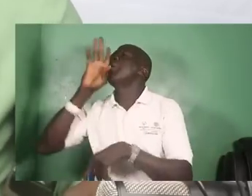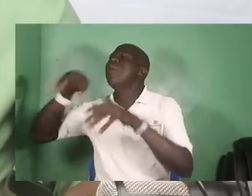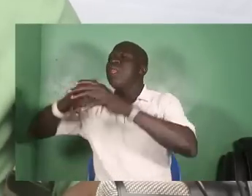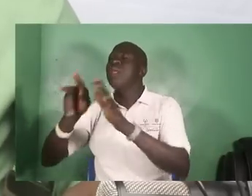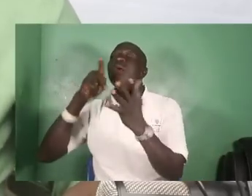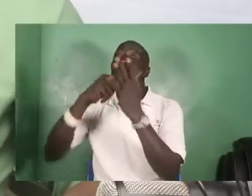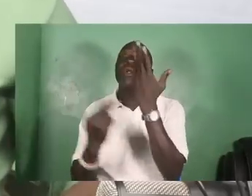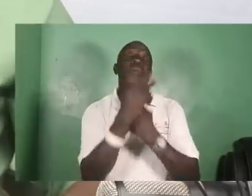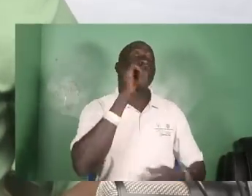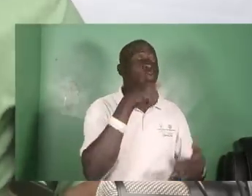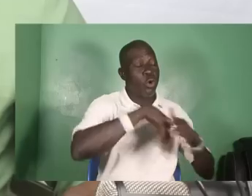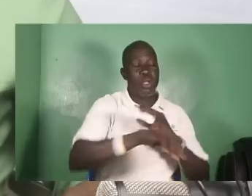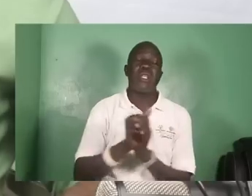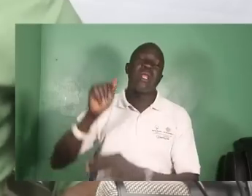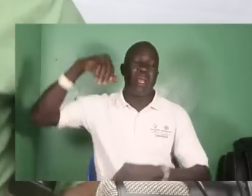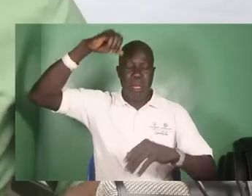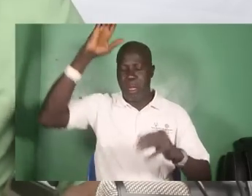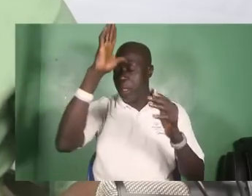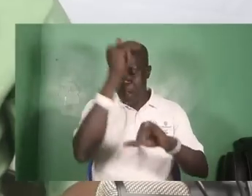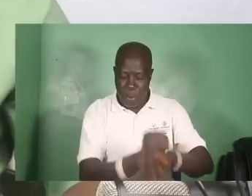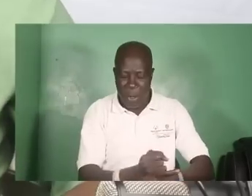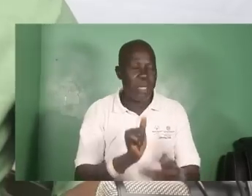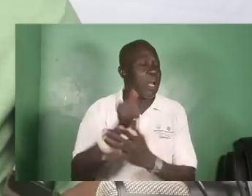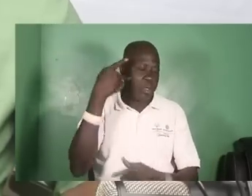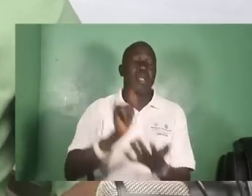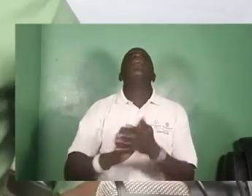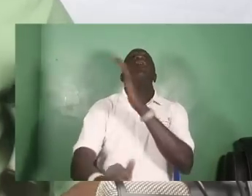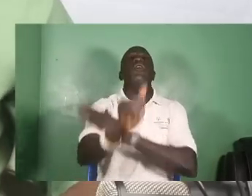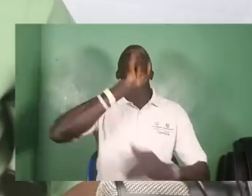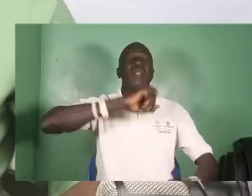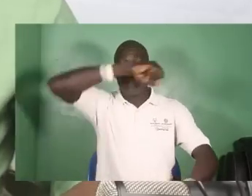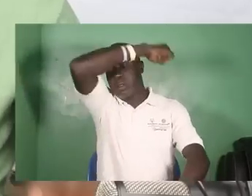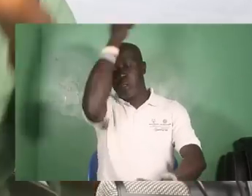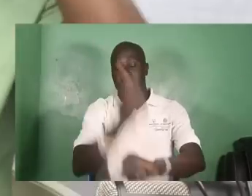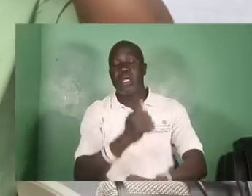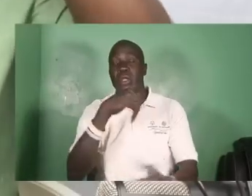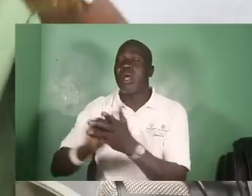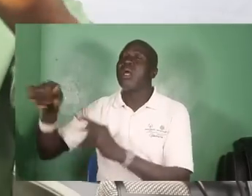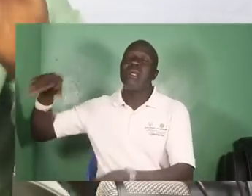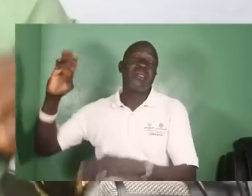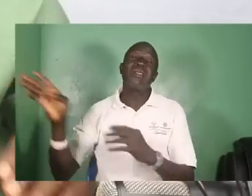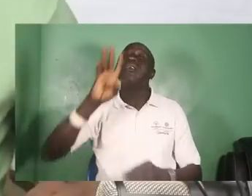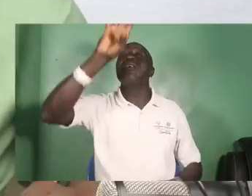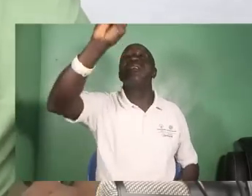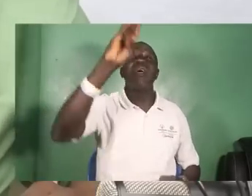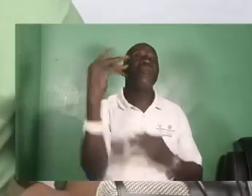in program for tomorrow. Tí ò ní rí pé Ọlọ́run ń bẹ ní sí òní. That will not see that God is your sign. Mọ́tẹ̀ àgbàgbé. Don't forget. Olùwàdí Sunday méje. The last seven Sundays. Lé ìfimá